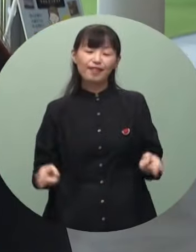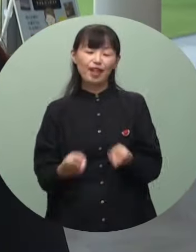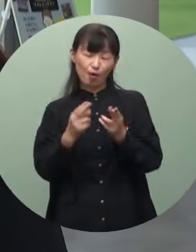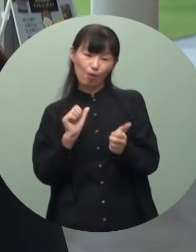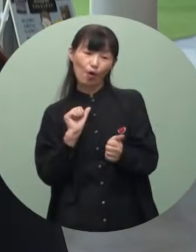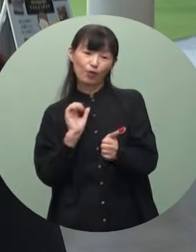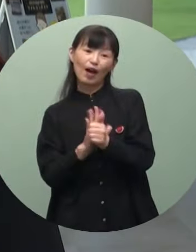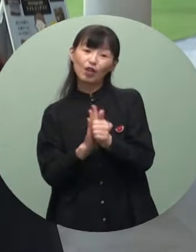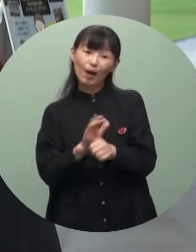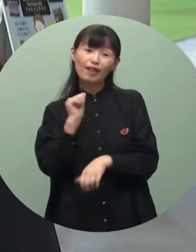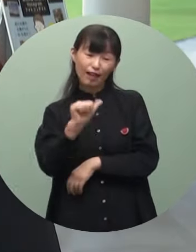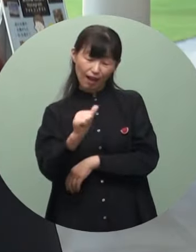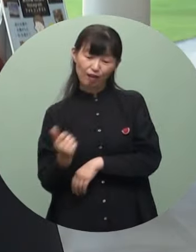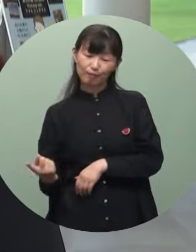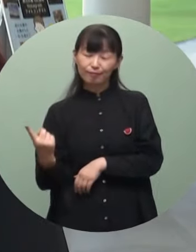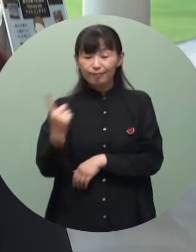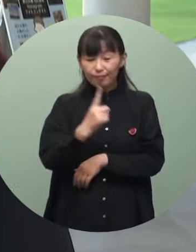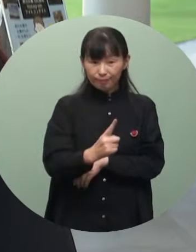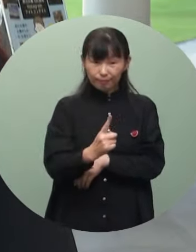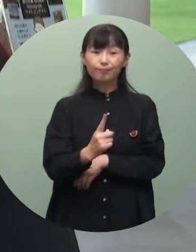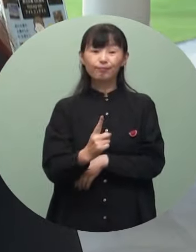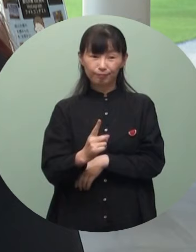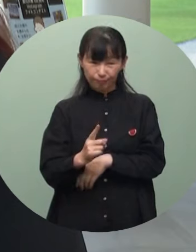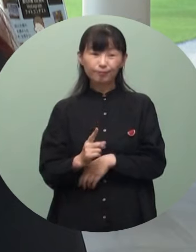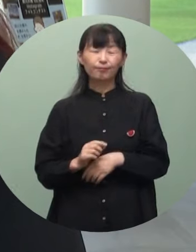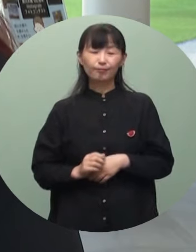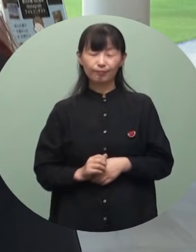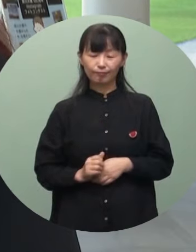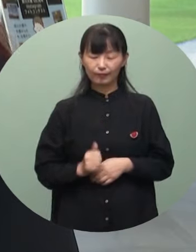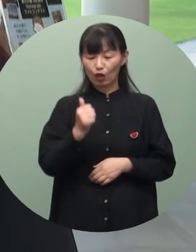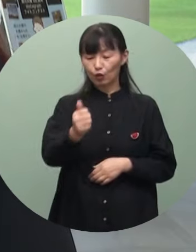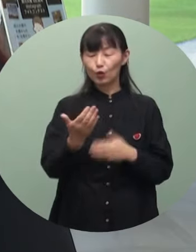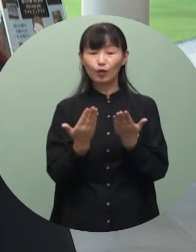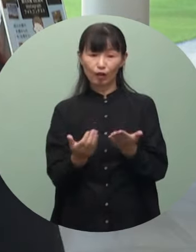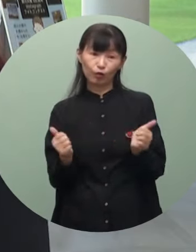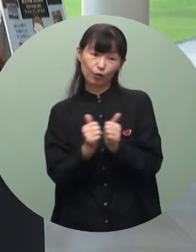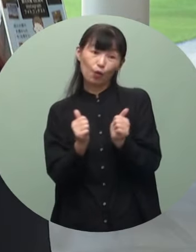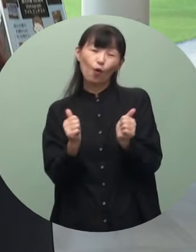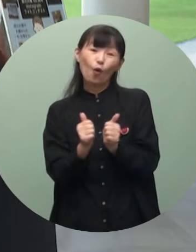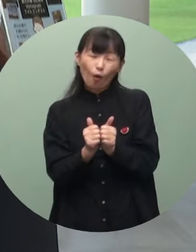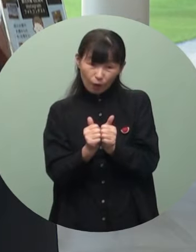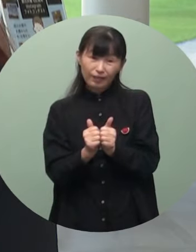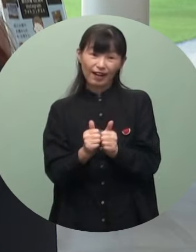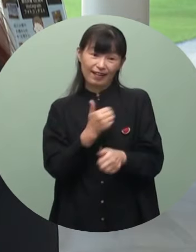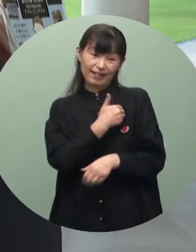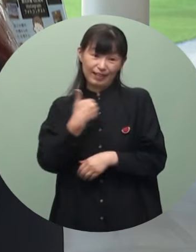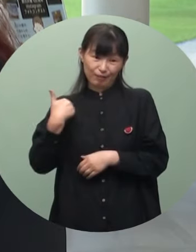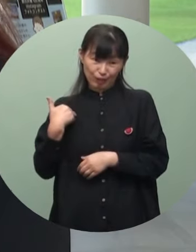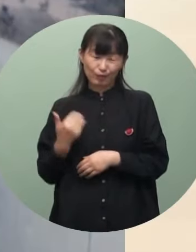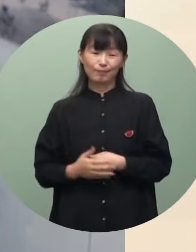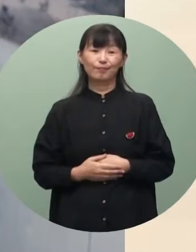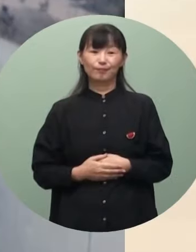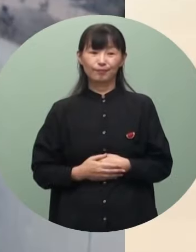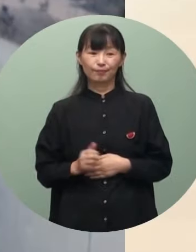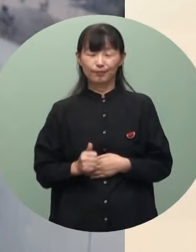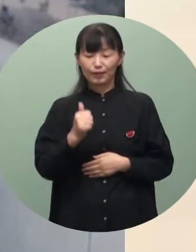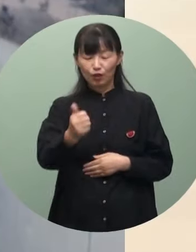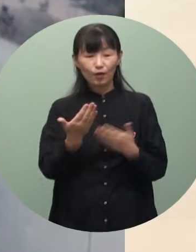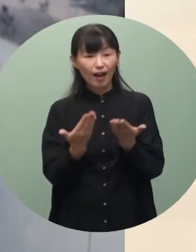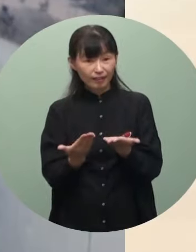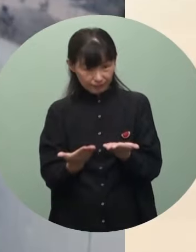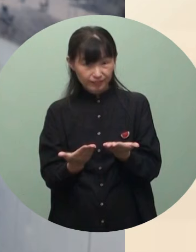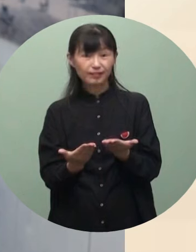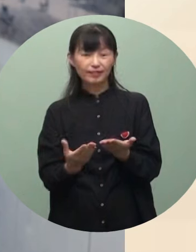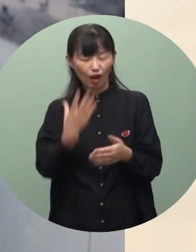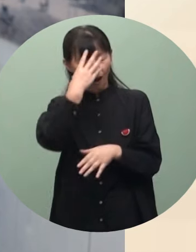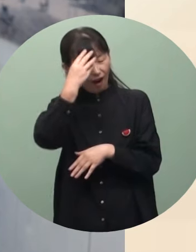ザーがやってきて留学相談に乗せてくれます。留学